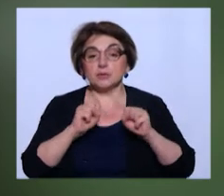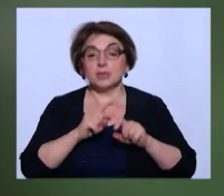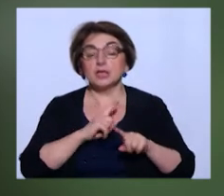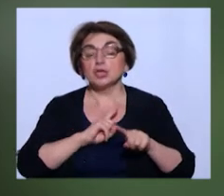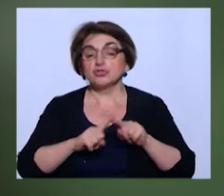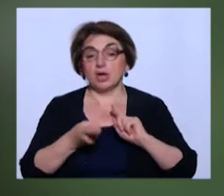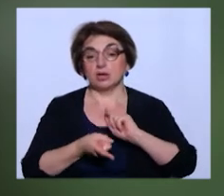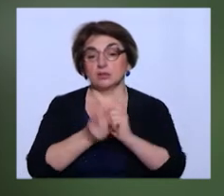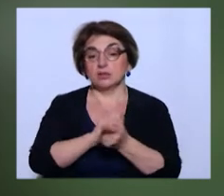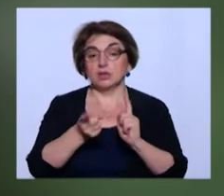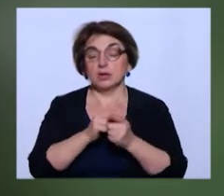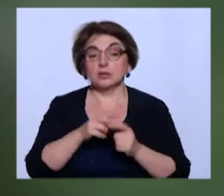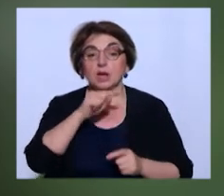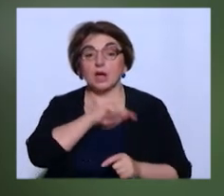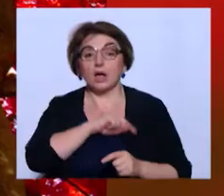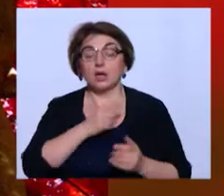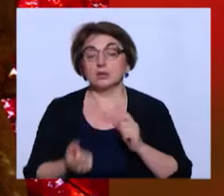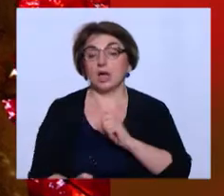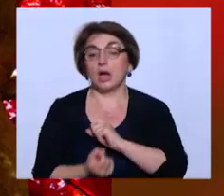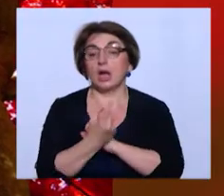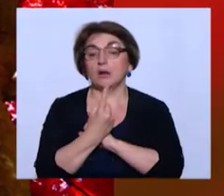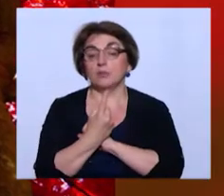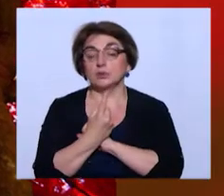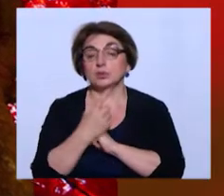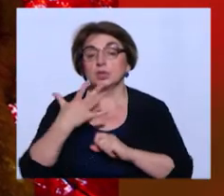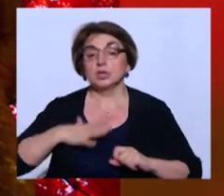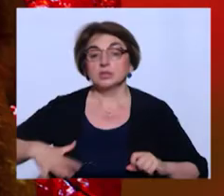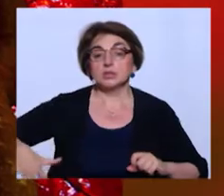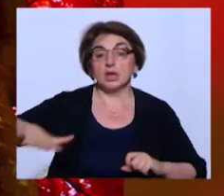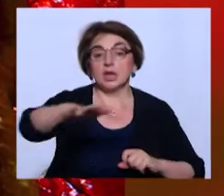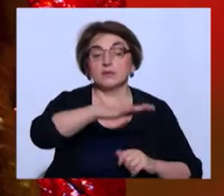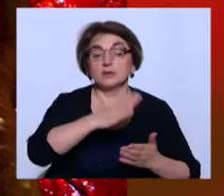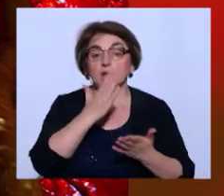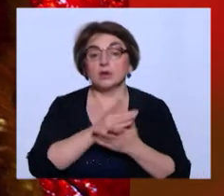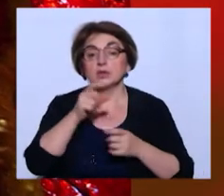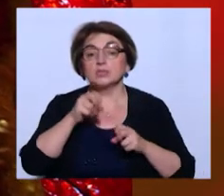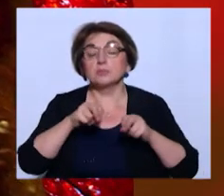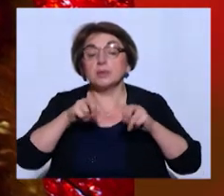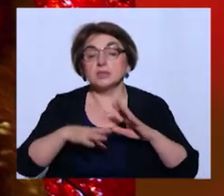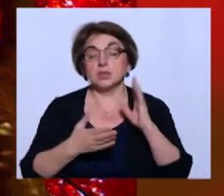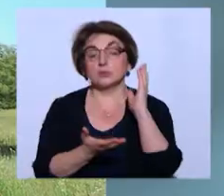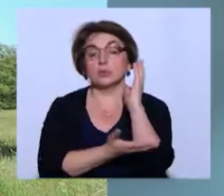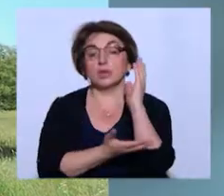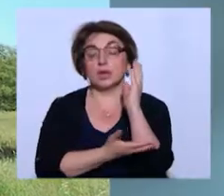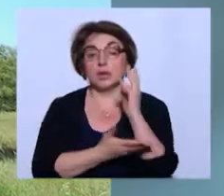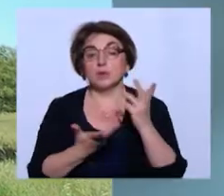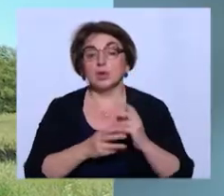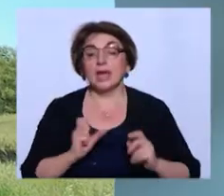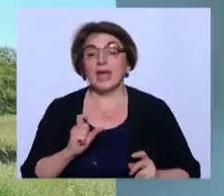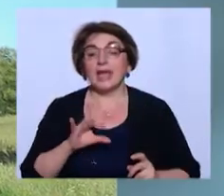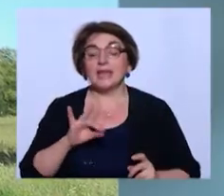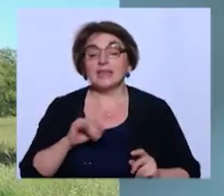გარდაქმნის განსაკუთრებული უნარი, აღმოაჩნდათ საქართველოში არსებულ ისეთ ენდემურ ჯიშებს, როგორიც არის ელდარის